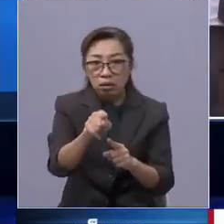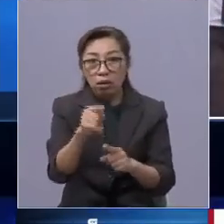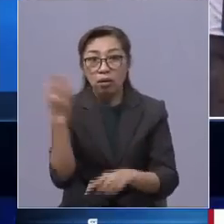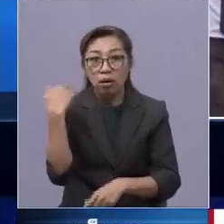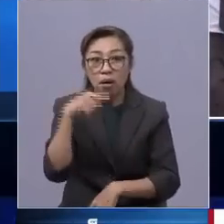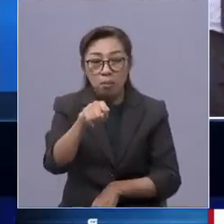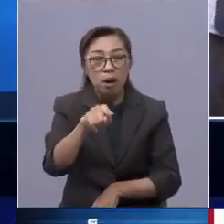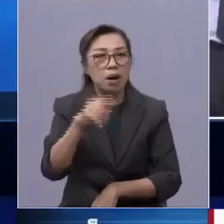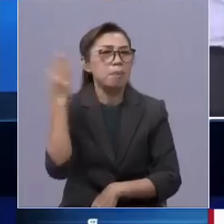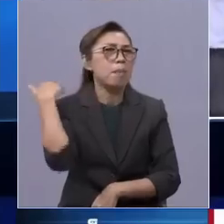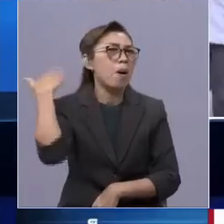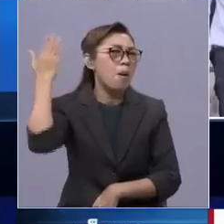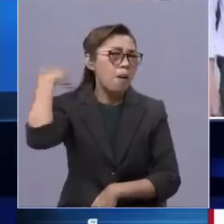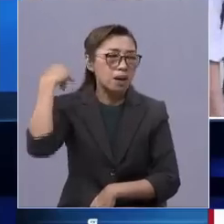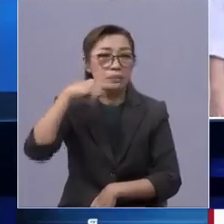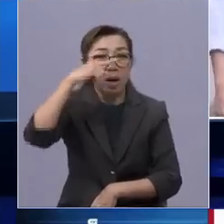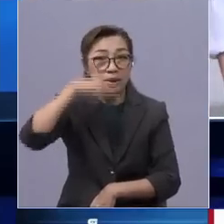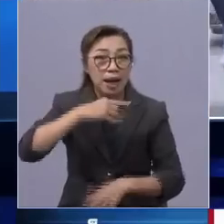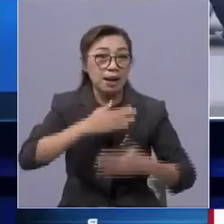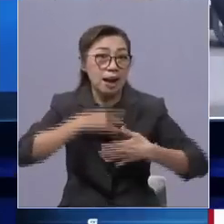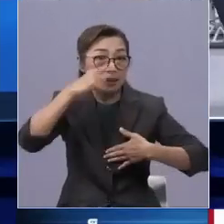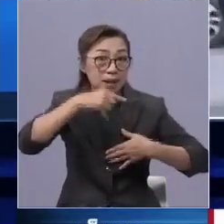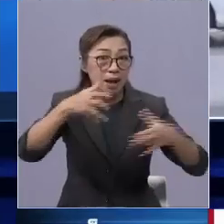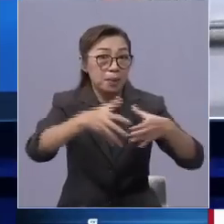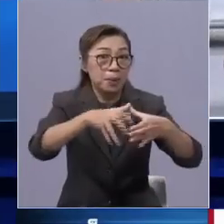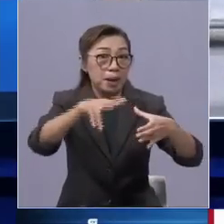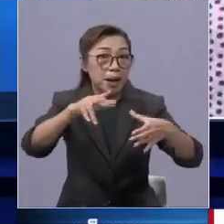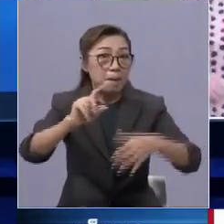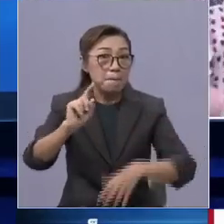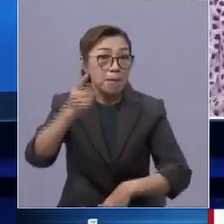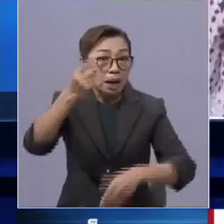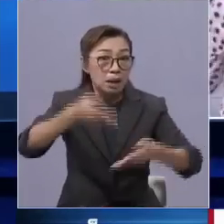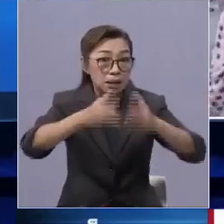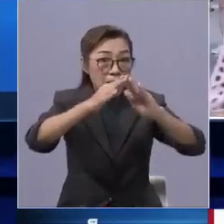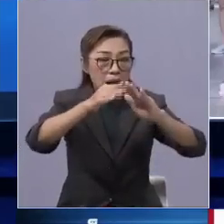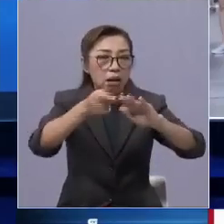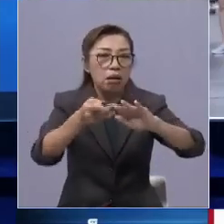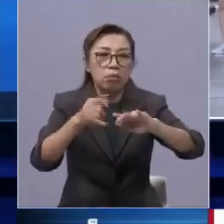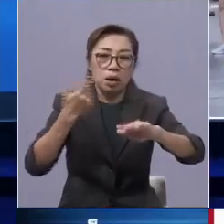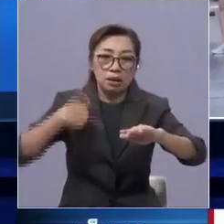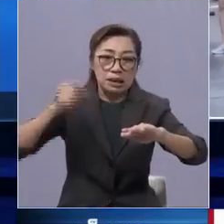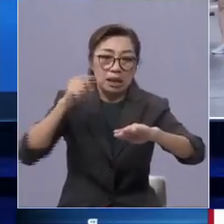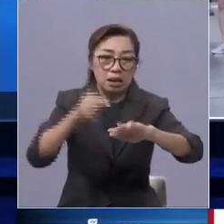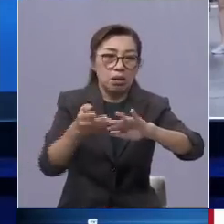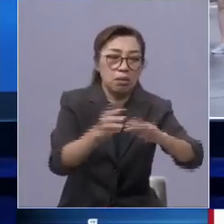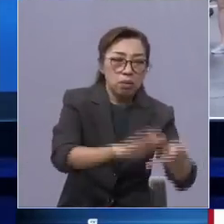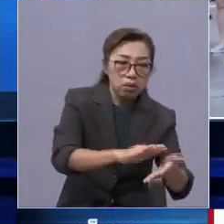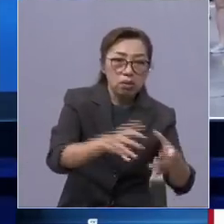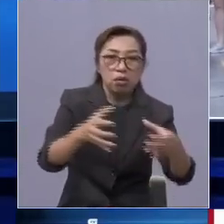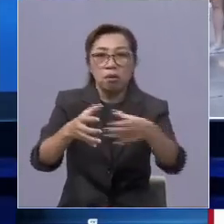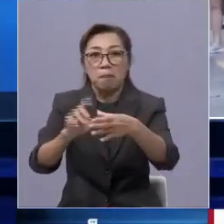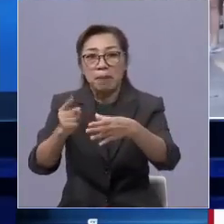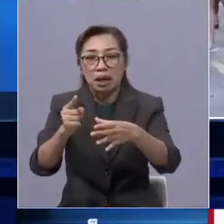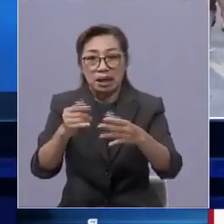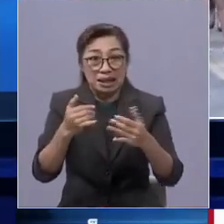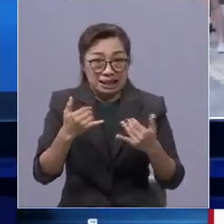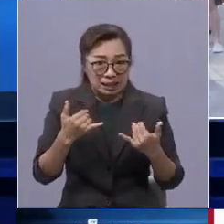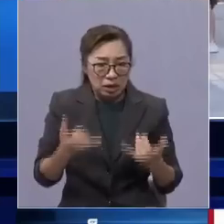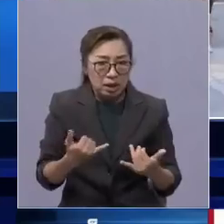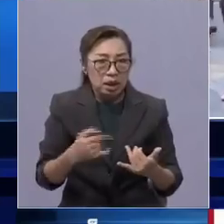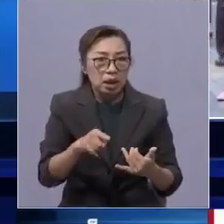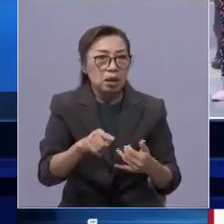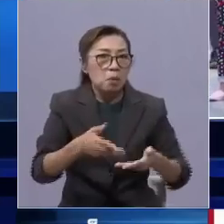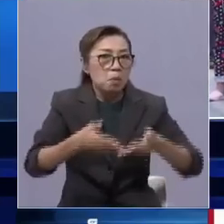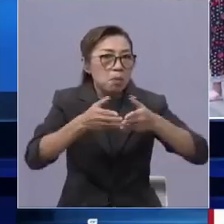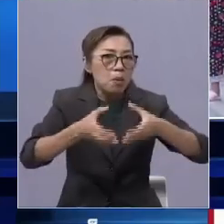ก็คือไทยรักไทยแล้วก็พรรคเครือข่ายที่เกิดขึ้นมาใหม่หลังจากไทยรักไทยถูกยุบซึ่งปัจจุบันเองก็อาจจะโฟกัสที่พรรคก้าวไกลครับ